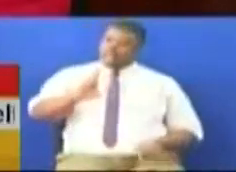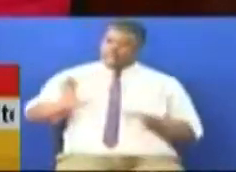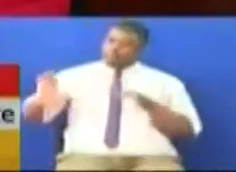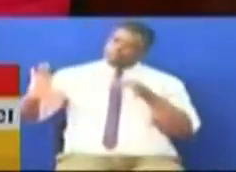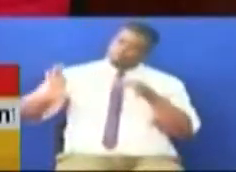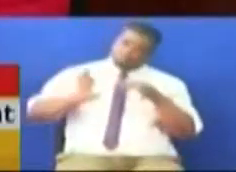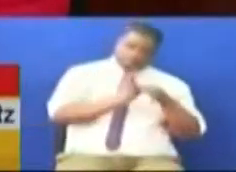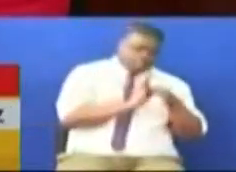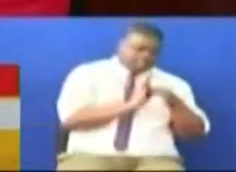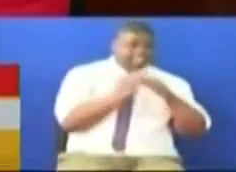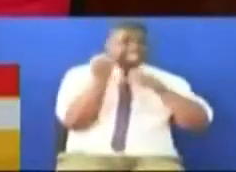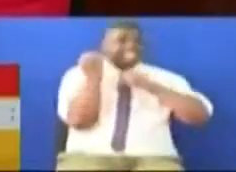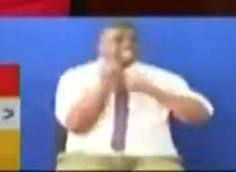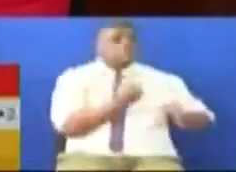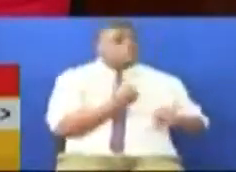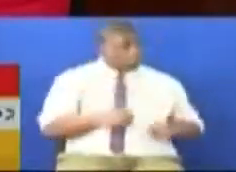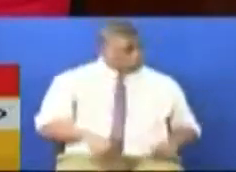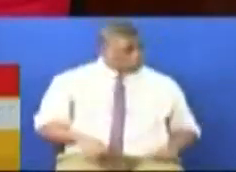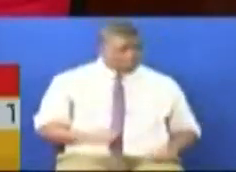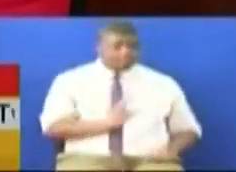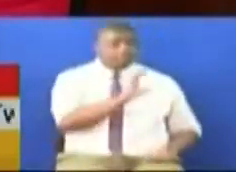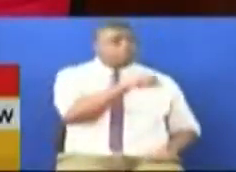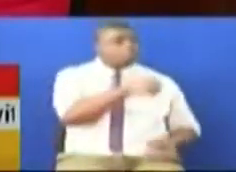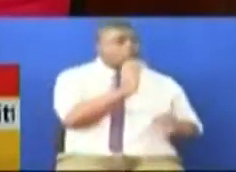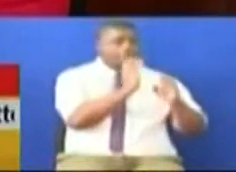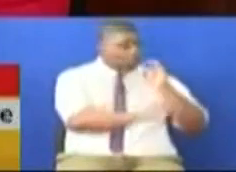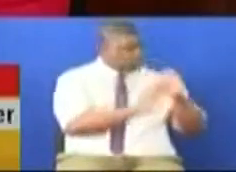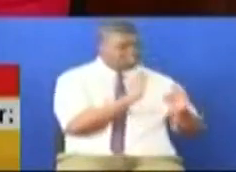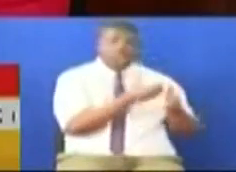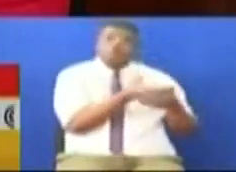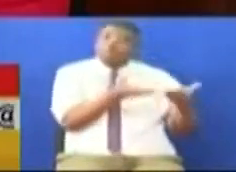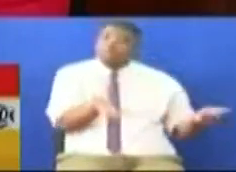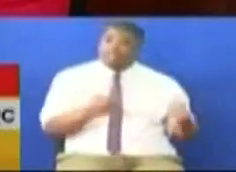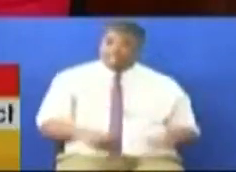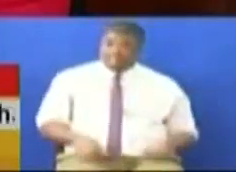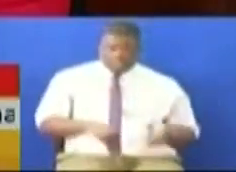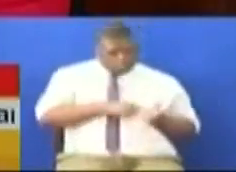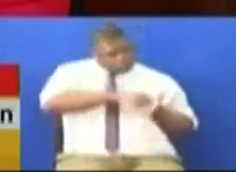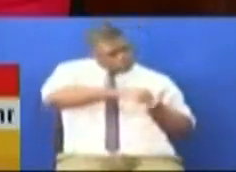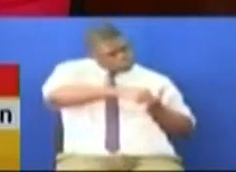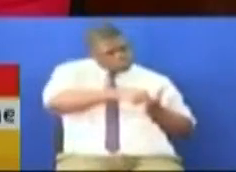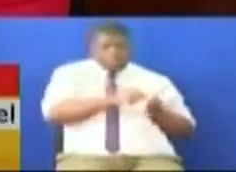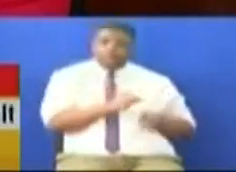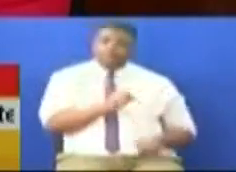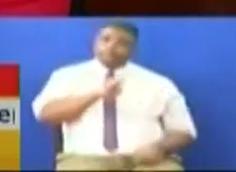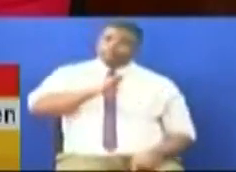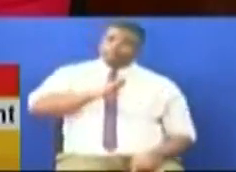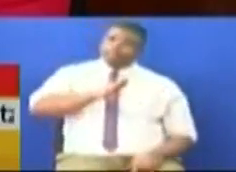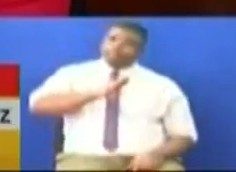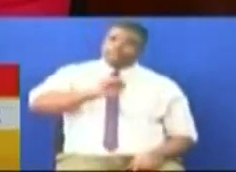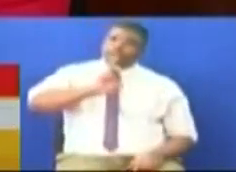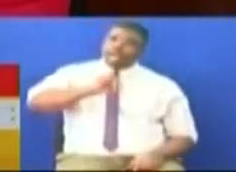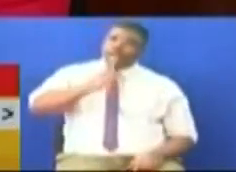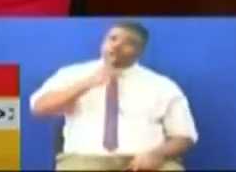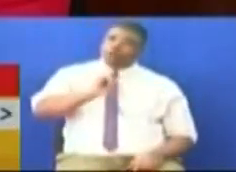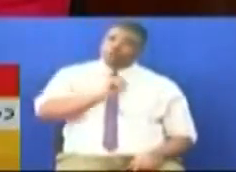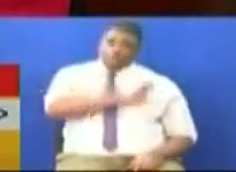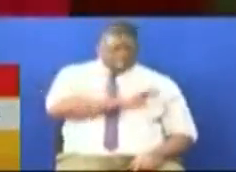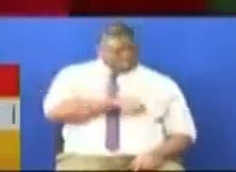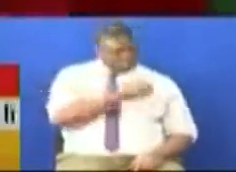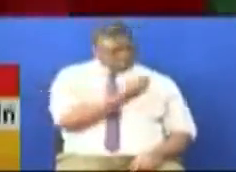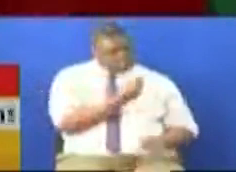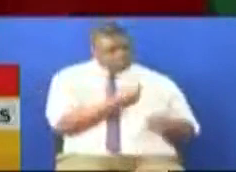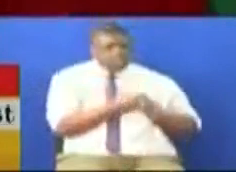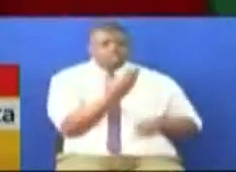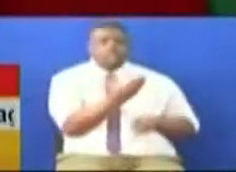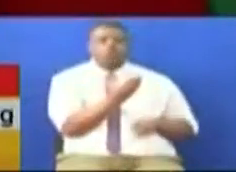kwa mikoa ile ambayo hawana wao mawasiliano kwa ajili ya kufanya roaming. Wao wananunua bando GB moja kwa shilingi 2500